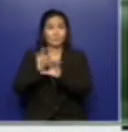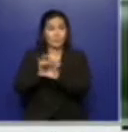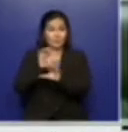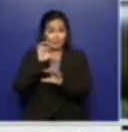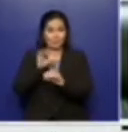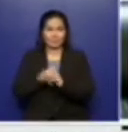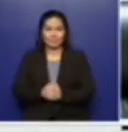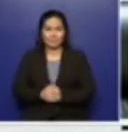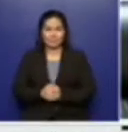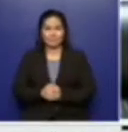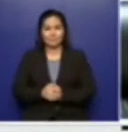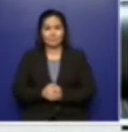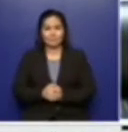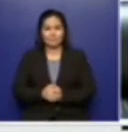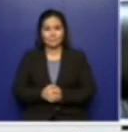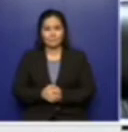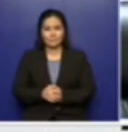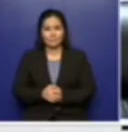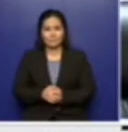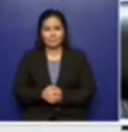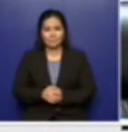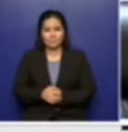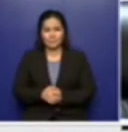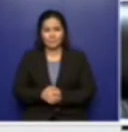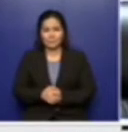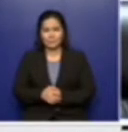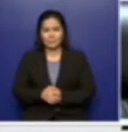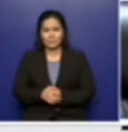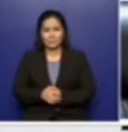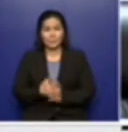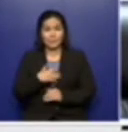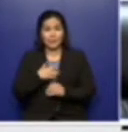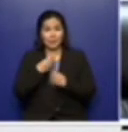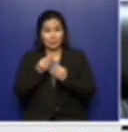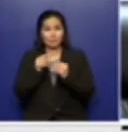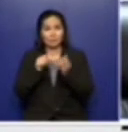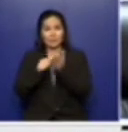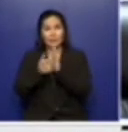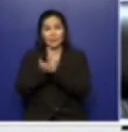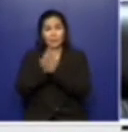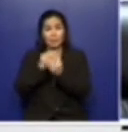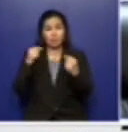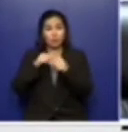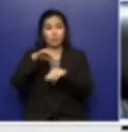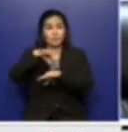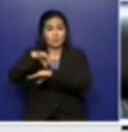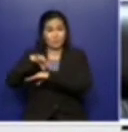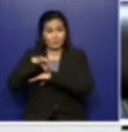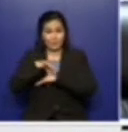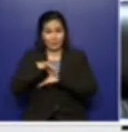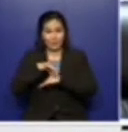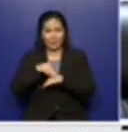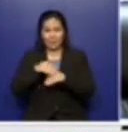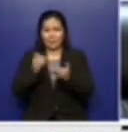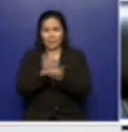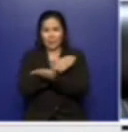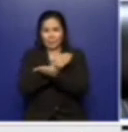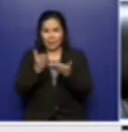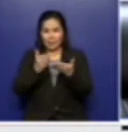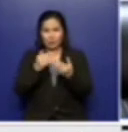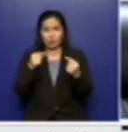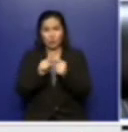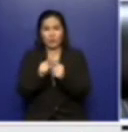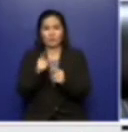ทยเห็นสมควรที่จะมีการแก้ไขปรับปรุงในการปักเขตแดนของที่ทำเ